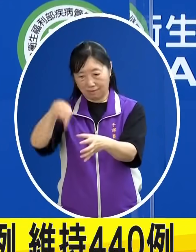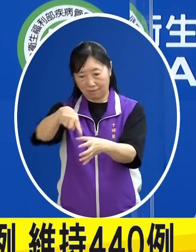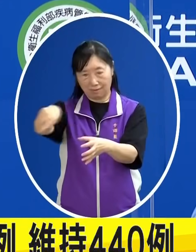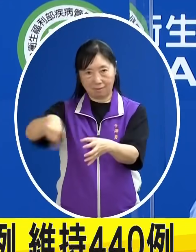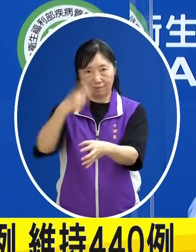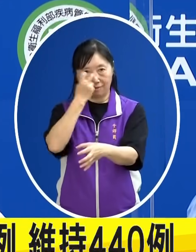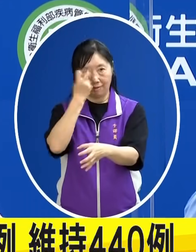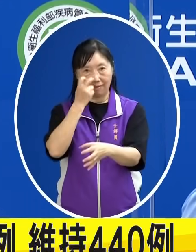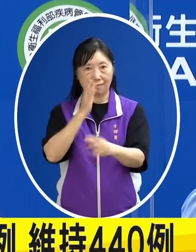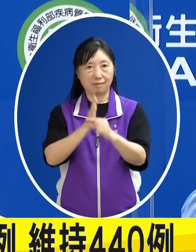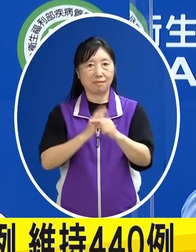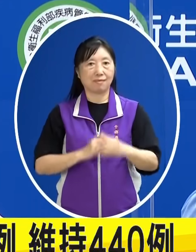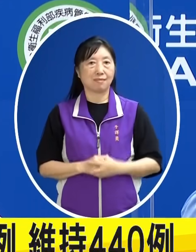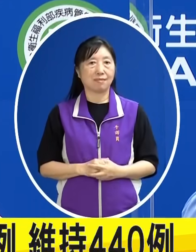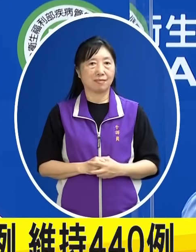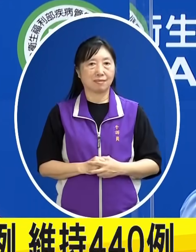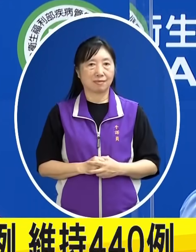测。